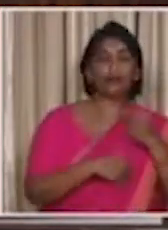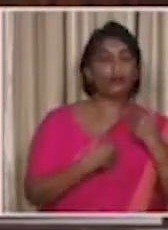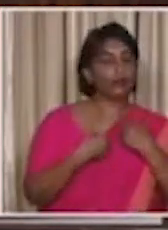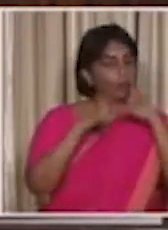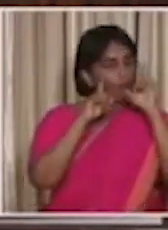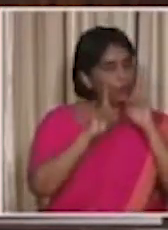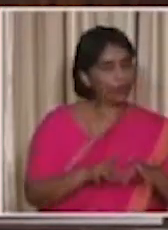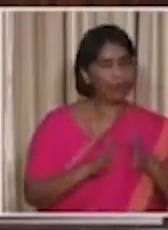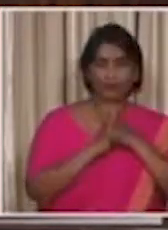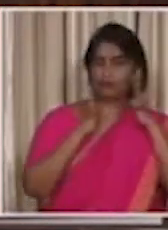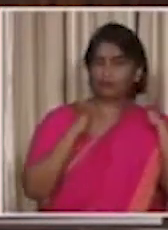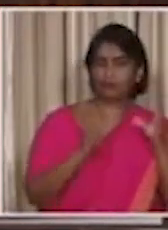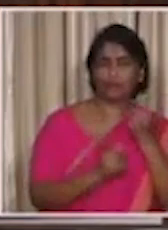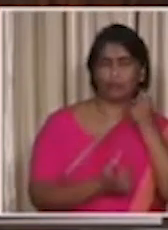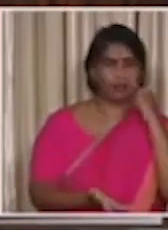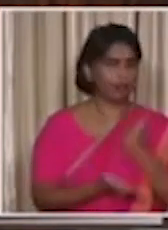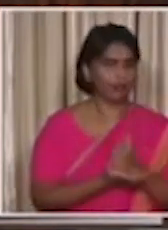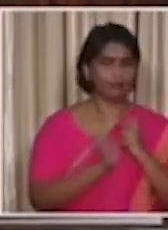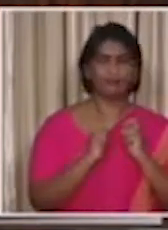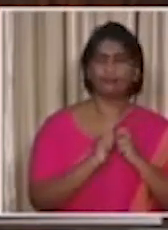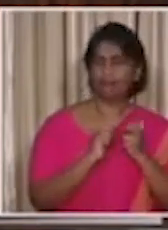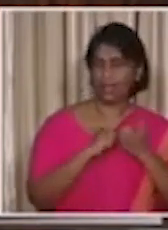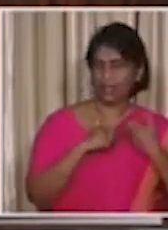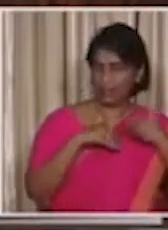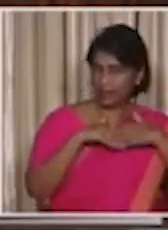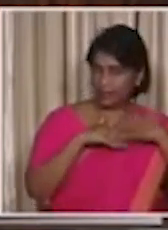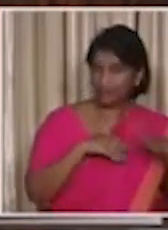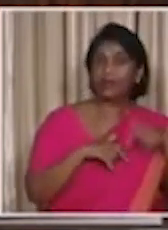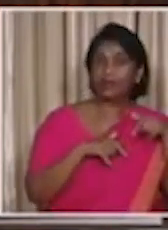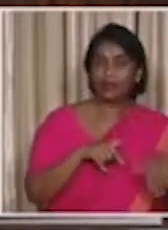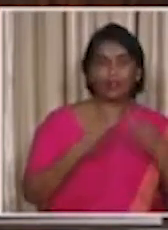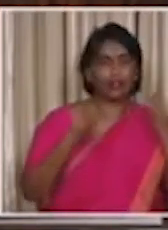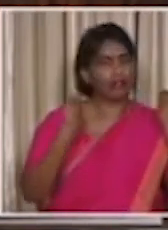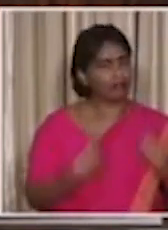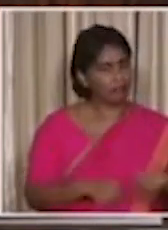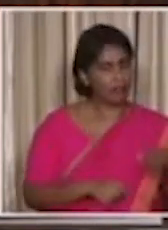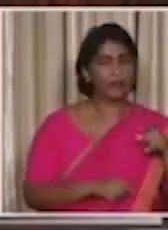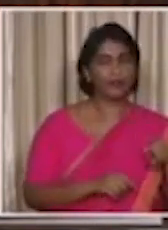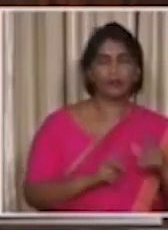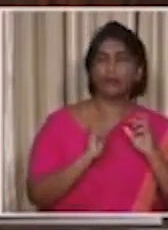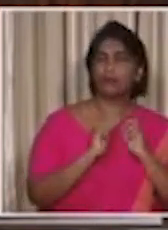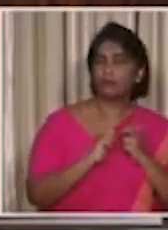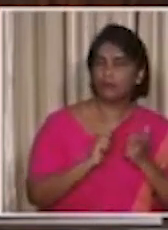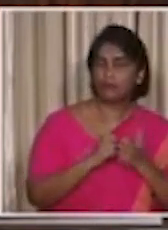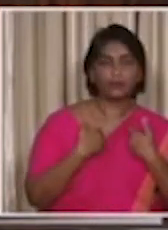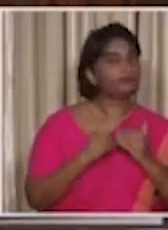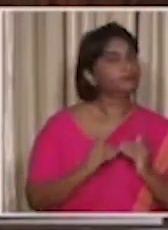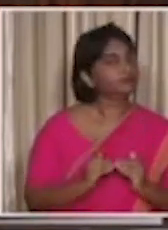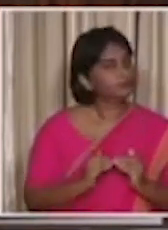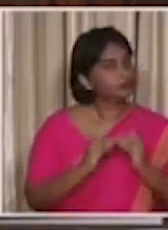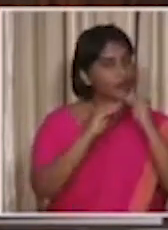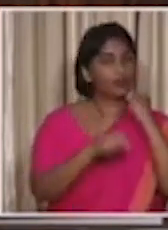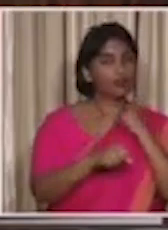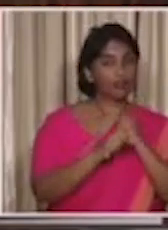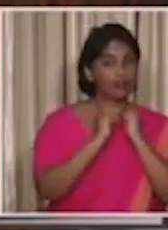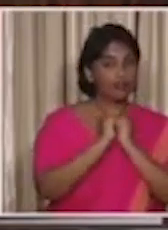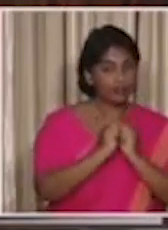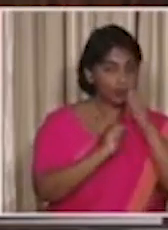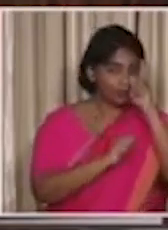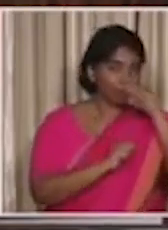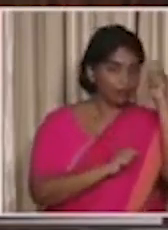වගේම බරපතල ආර්ථික අර්බුදයකට මැදි වුණා. බංකොලොත් වුණා. අර්බුදයෙන් ගොඩේම සඳහා රාජ්‍ය සේවකයන්ගේ